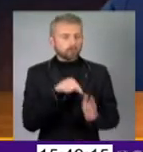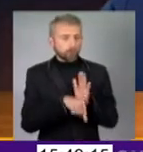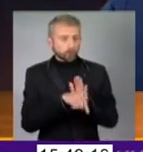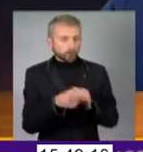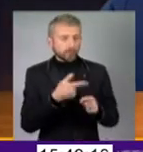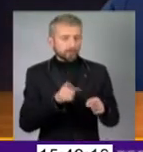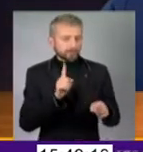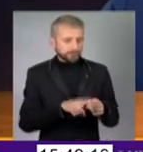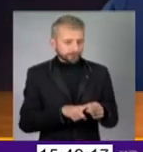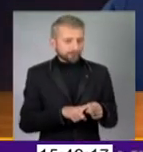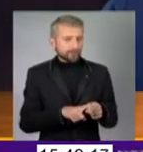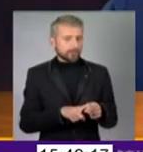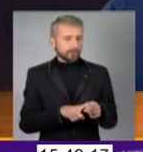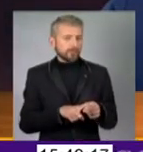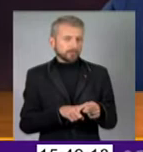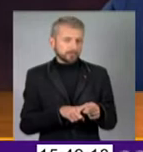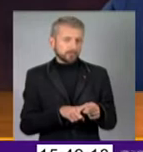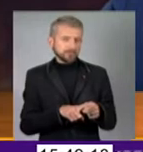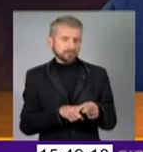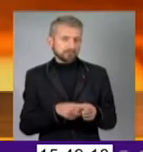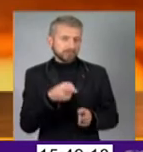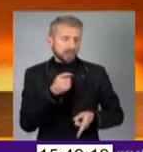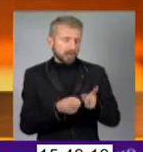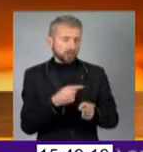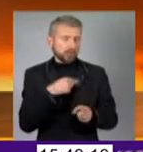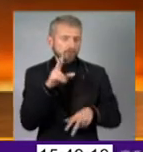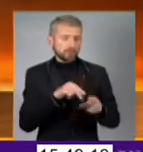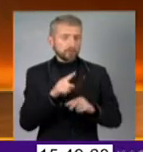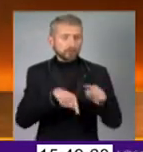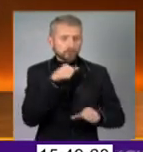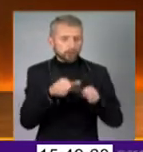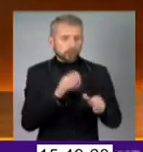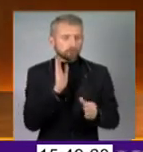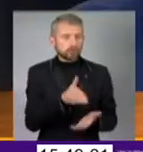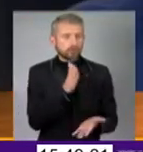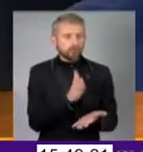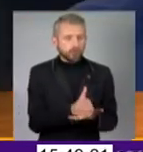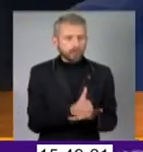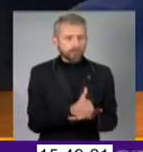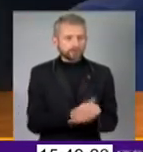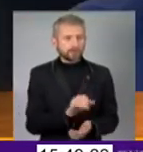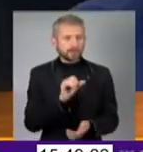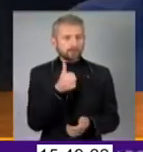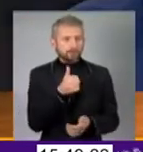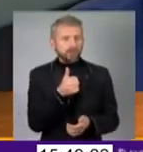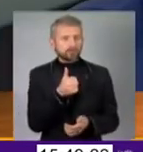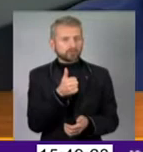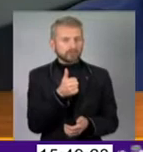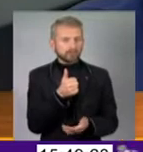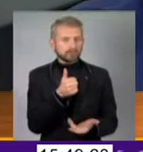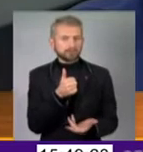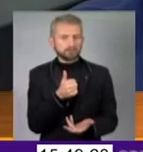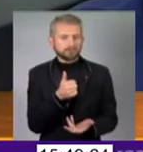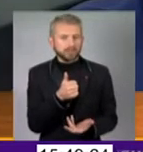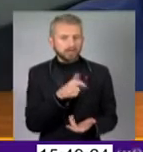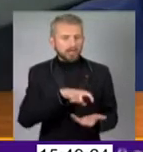процес прагматичній площині. Я сподіваюся, що наступного року ми будемо мати скажімо так, перших ласівочок,